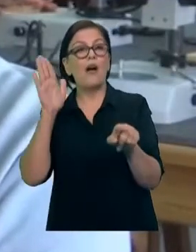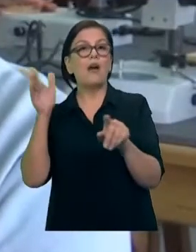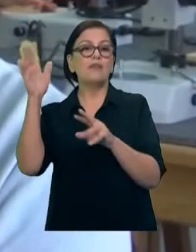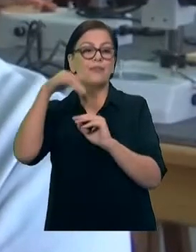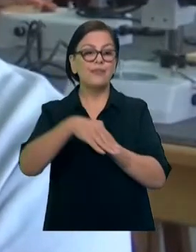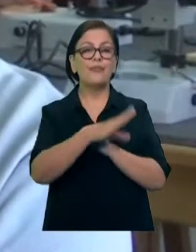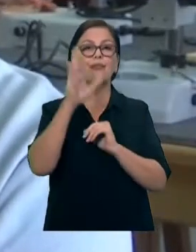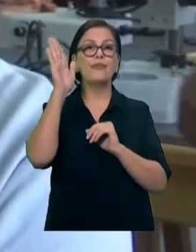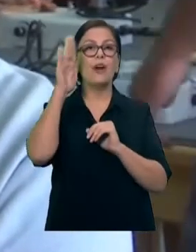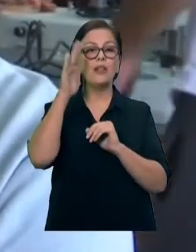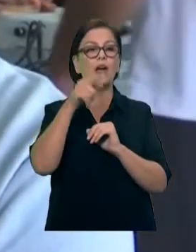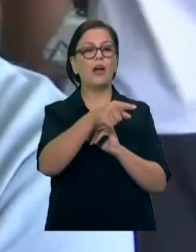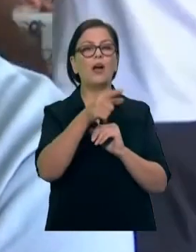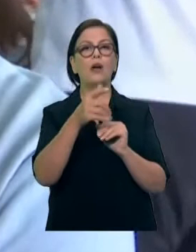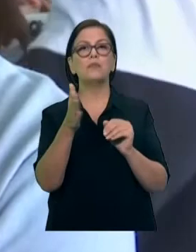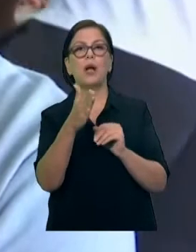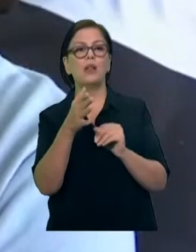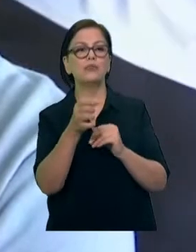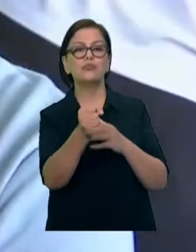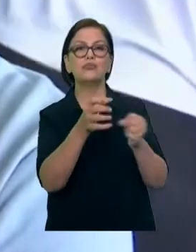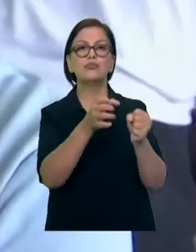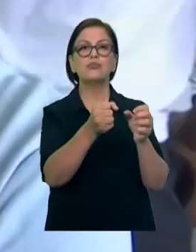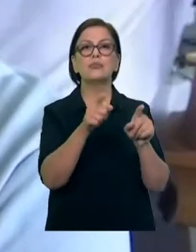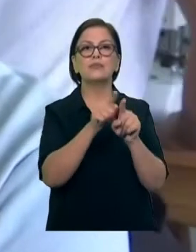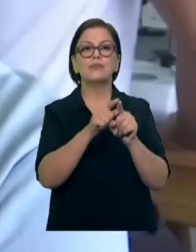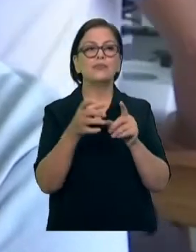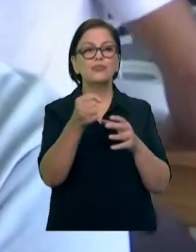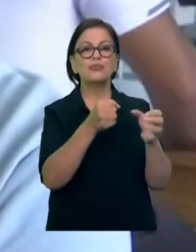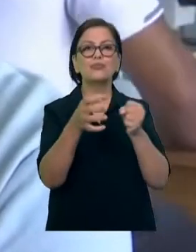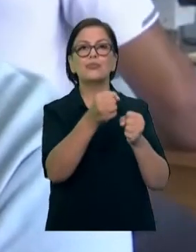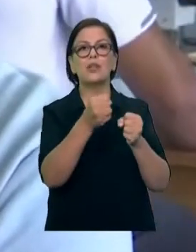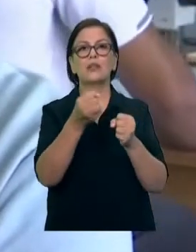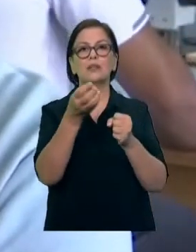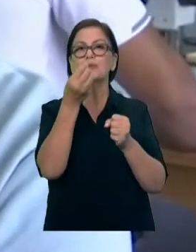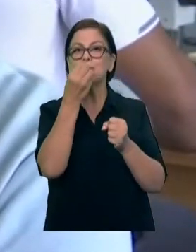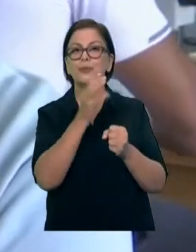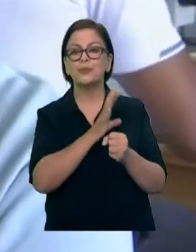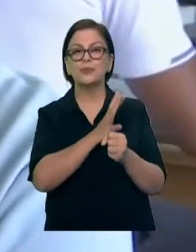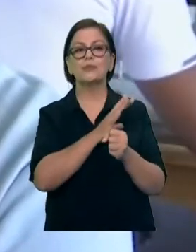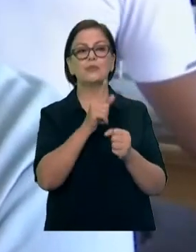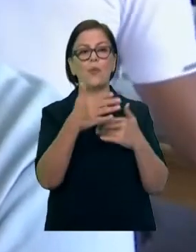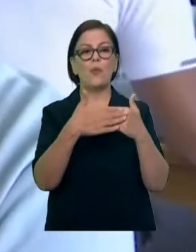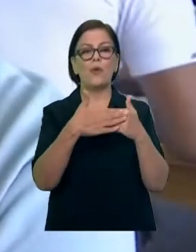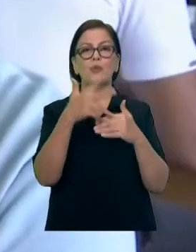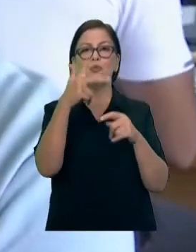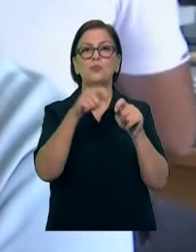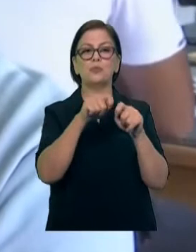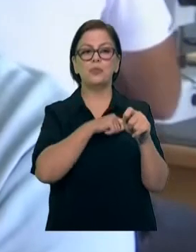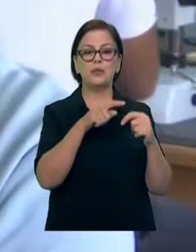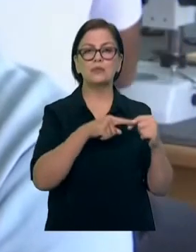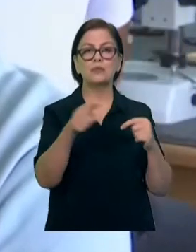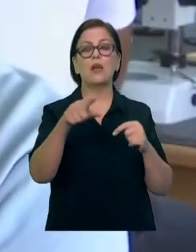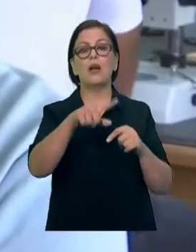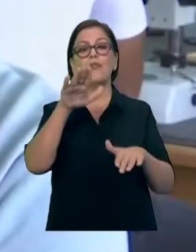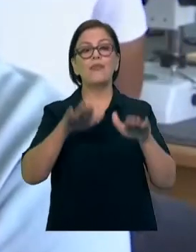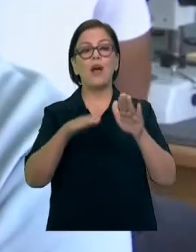Phiomyset anubis balinası 43 milyon il əvvəl Fayum depresiyasında yaşamış, uzunluğu təxminən 3 metr, çəkisi isə 600 kilogram